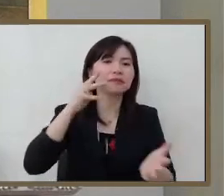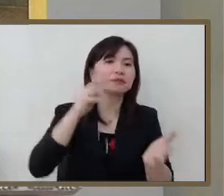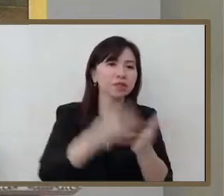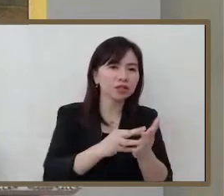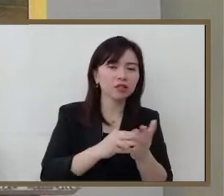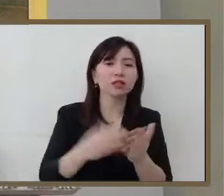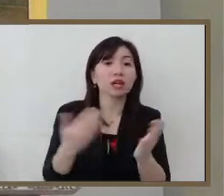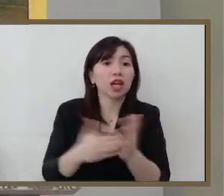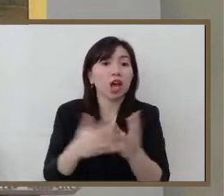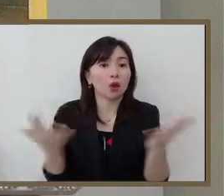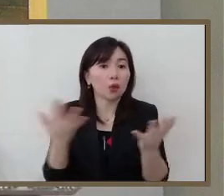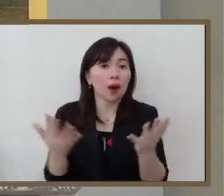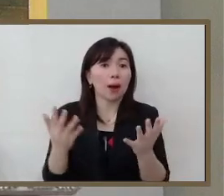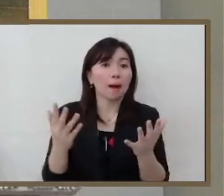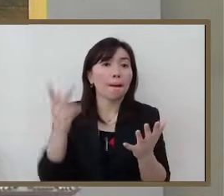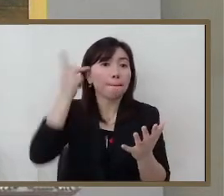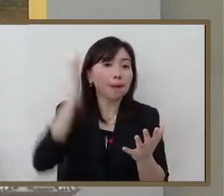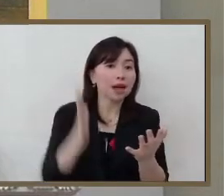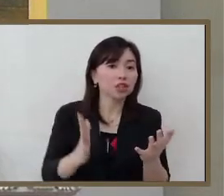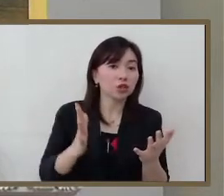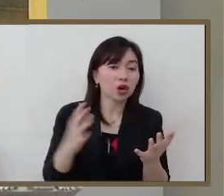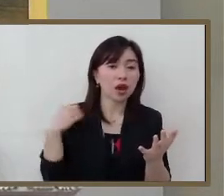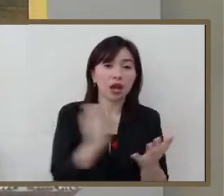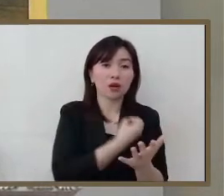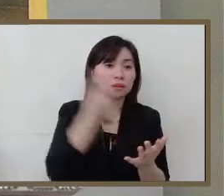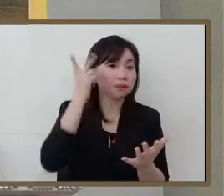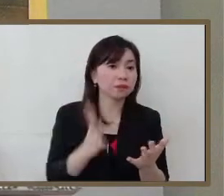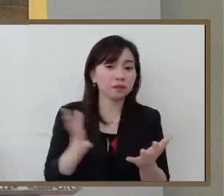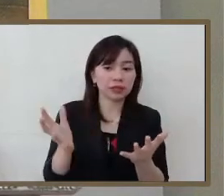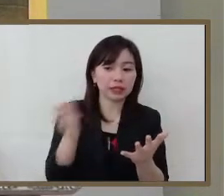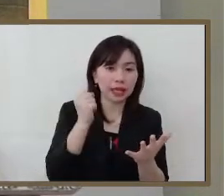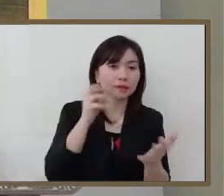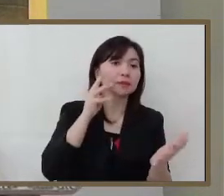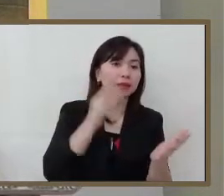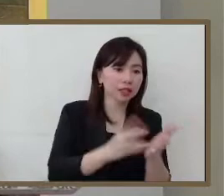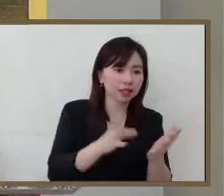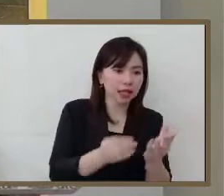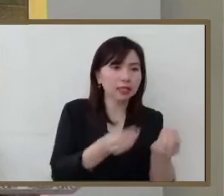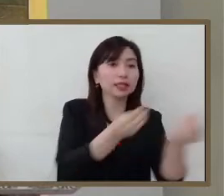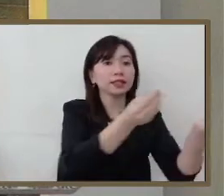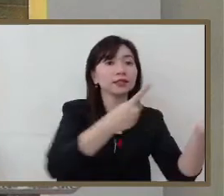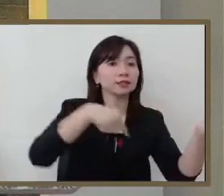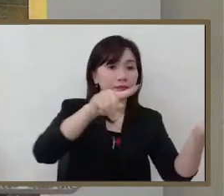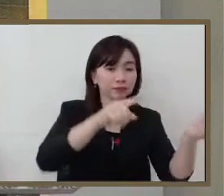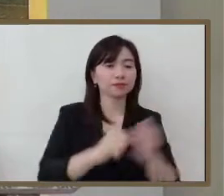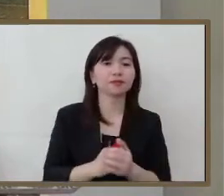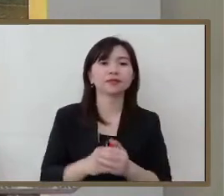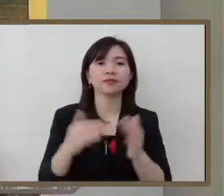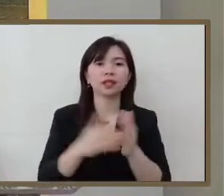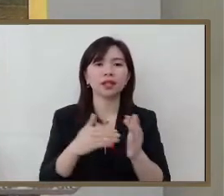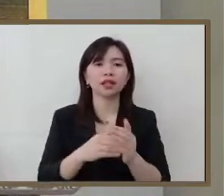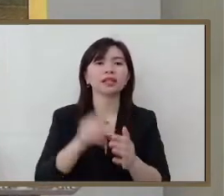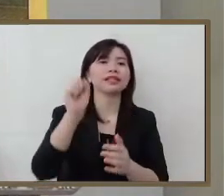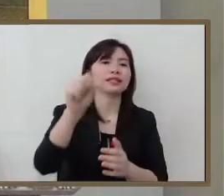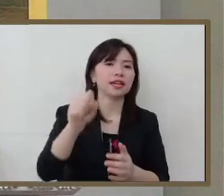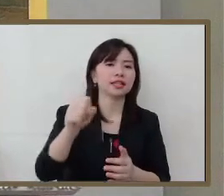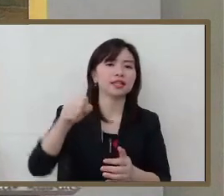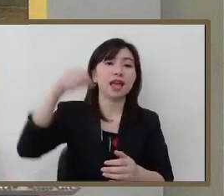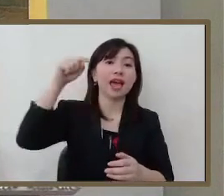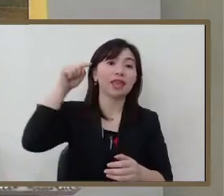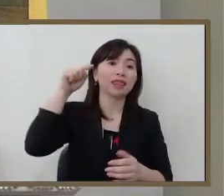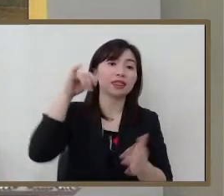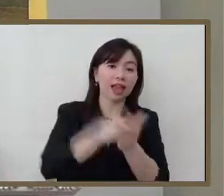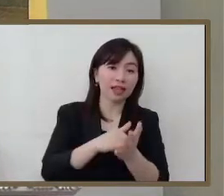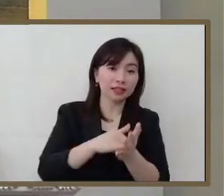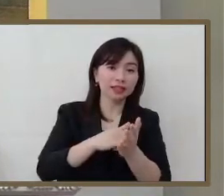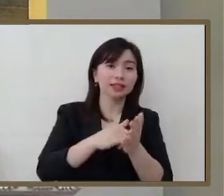kumukuha ang mensahe ang iyong pastor. Yung librong hawak mo. Yes, I'm talking about that black book of yours na